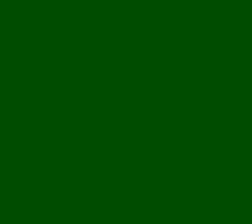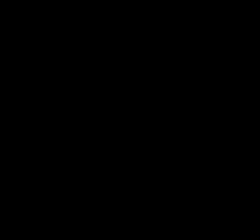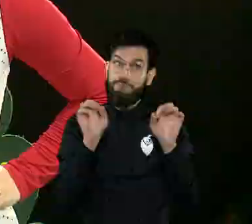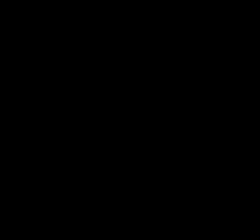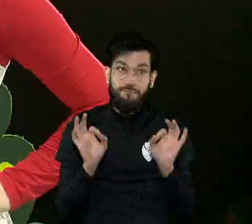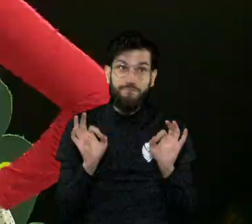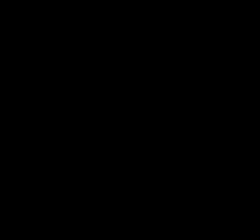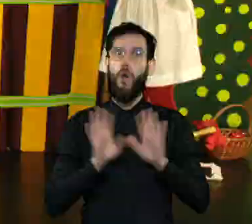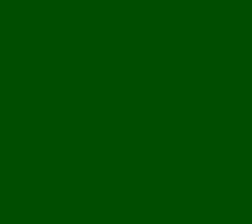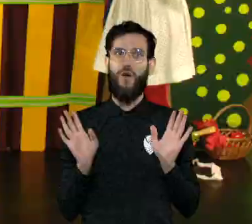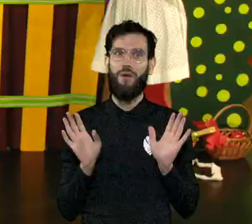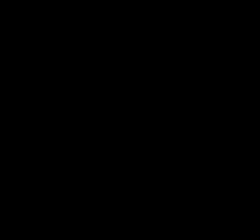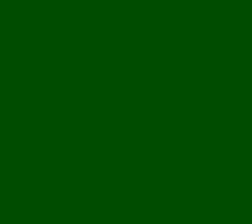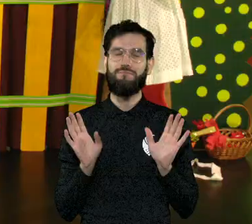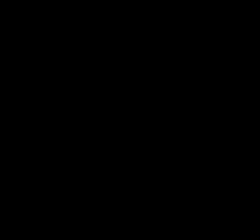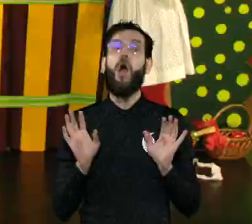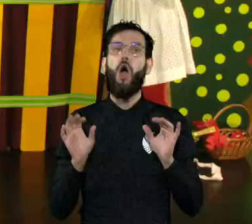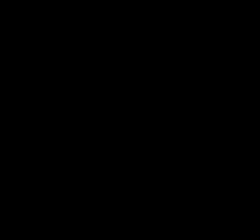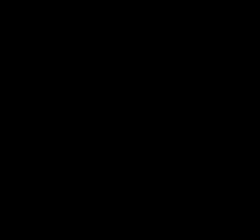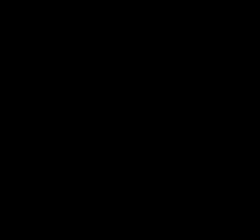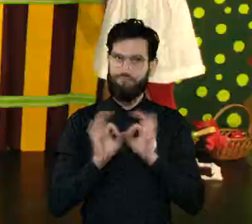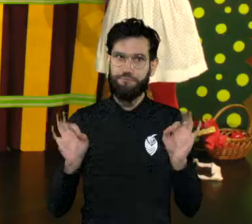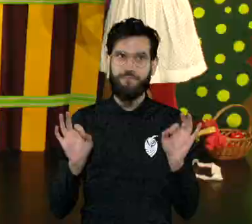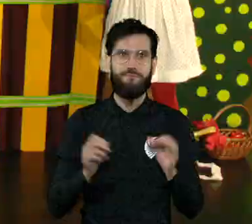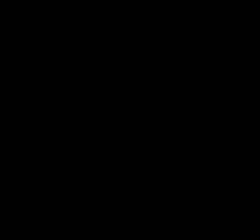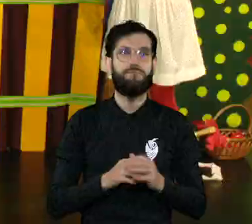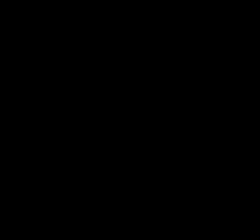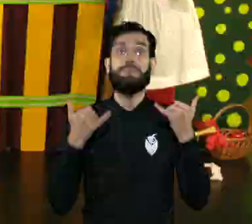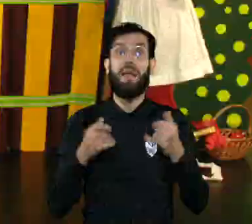vystreme, skrčíme. Hotovo! Tak, rozcvičení sme, poďme na to!